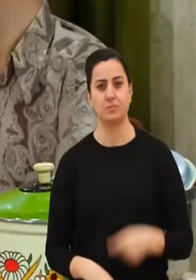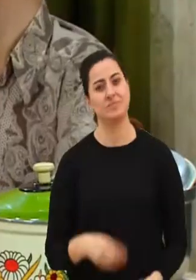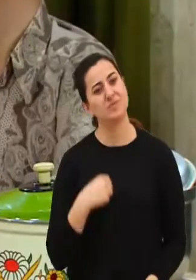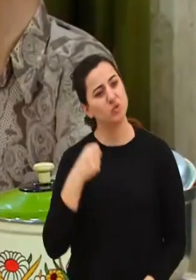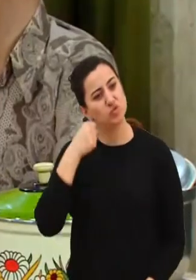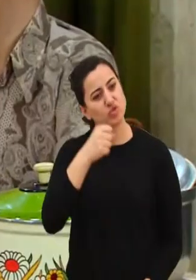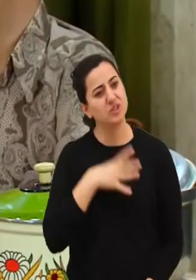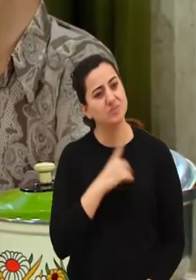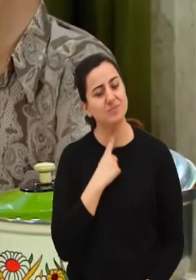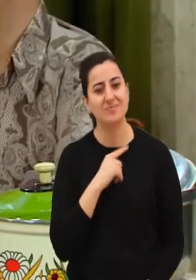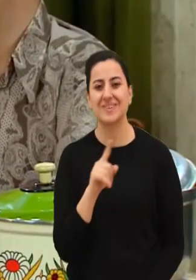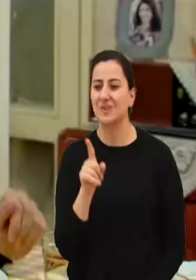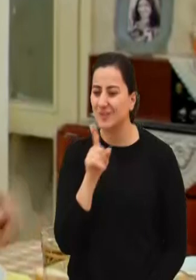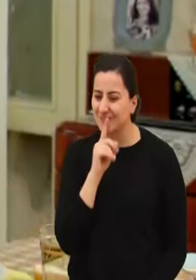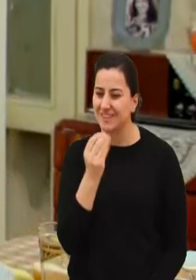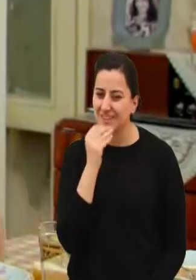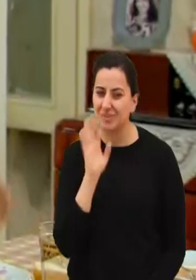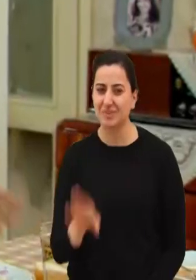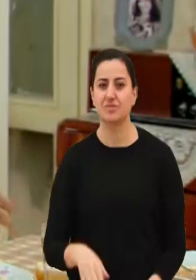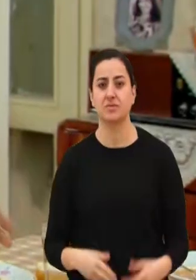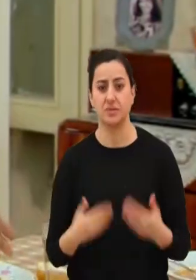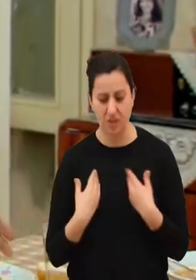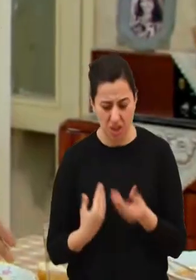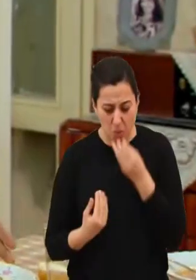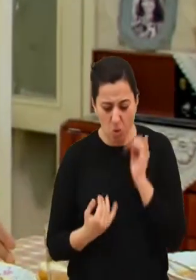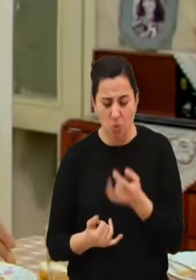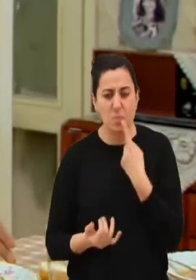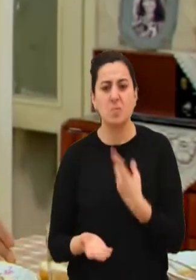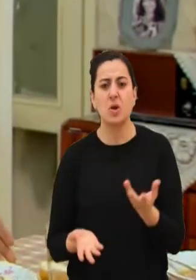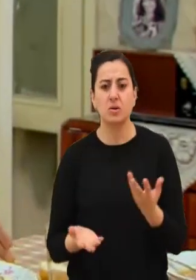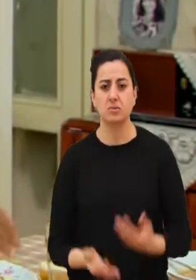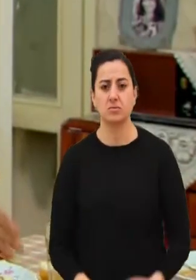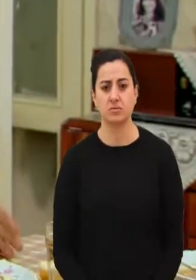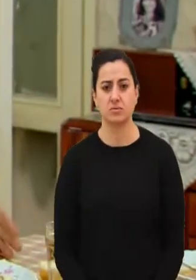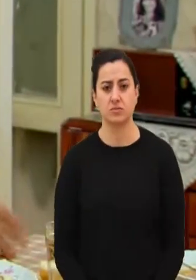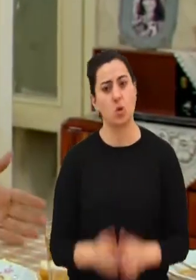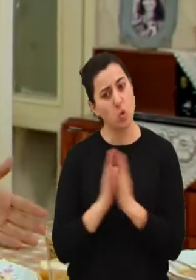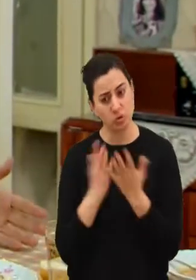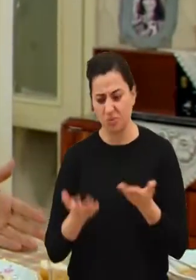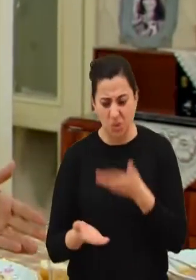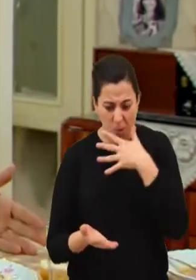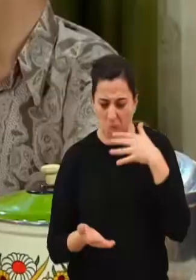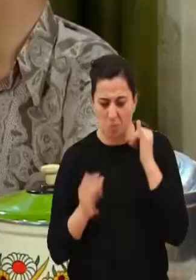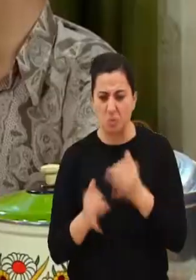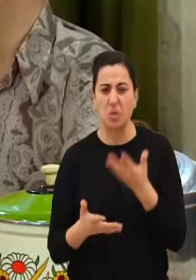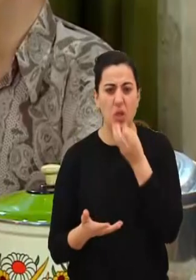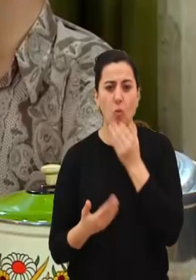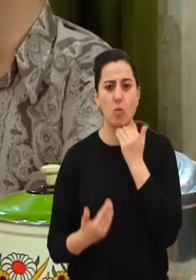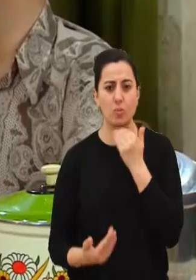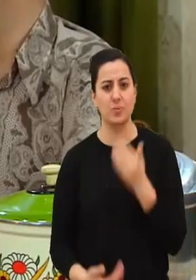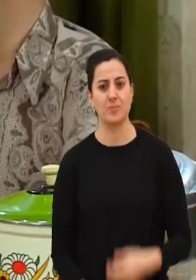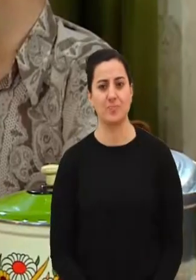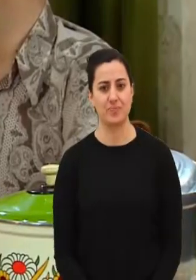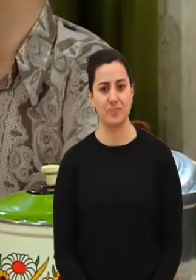bunu. Şahin'cim hadi yemeği ye çocuğum. Ne kadar kötü yapmışsın ki çorbayı bu sefer ala. Özür diliyorum yani. Zehir mi kattın içine?